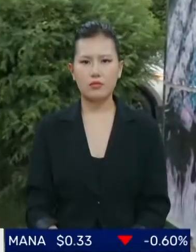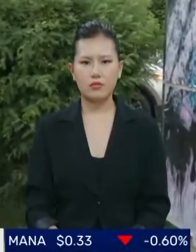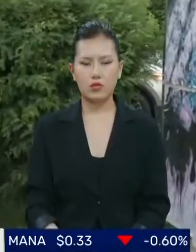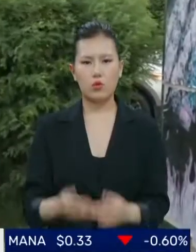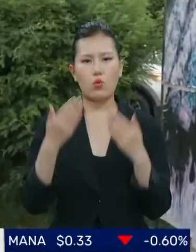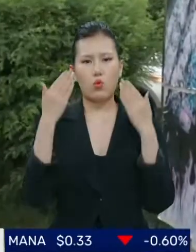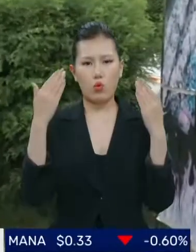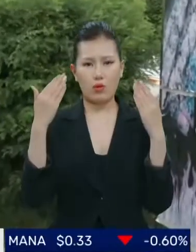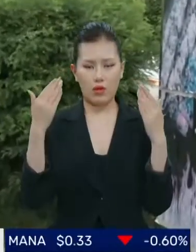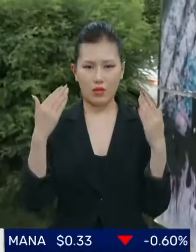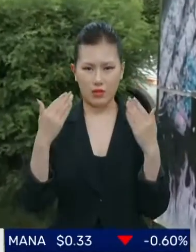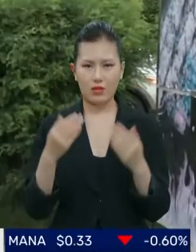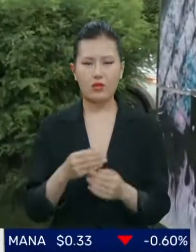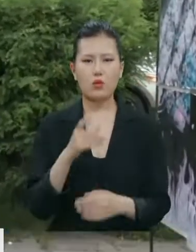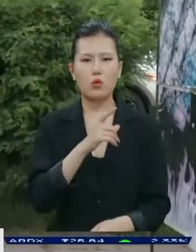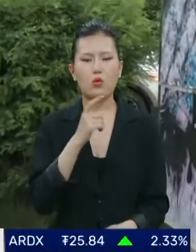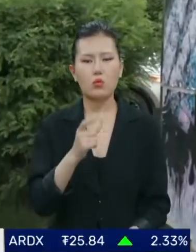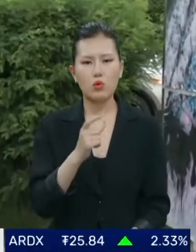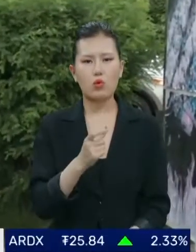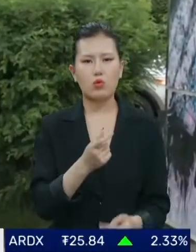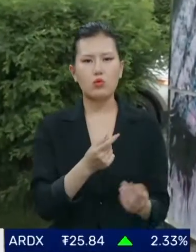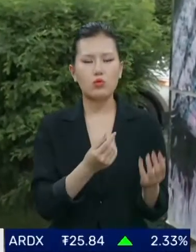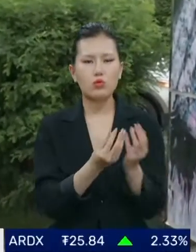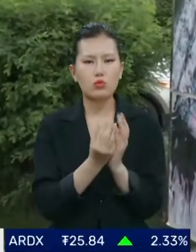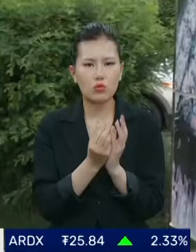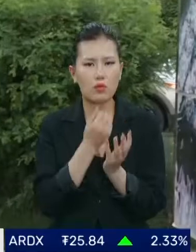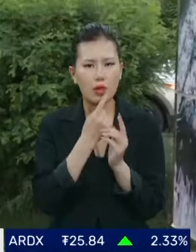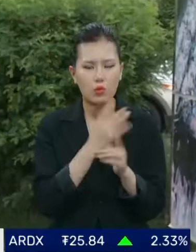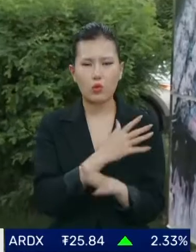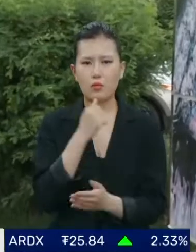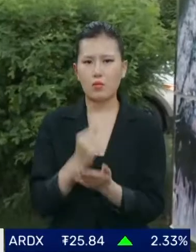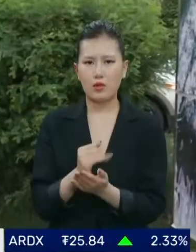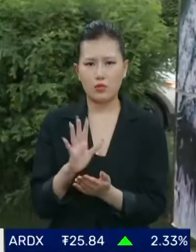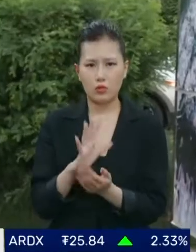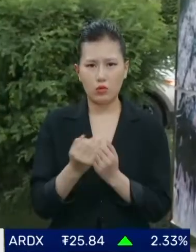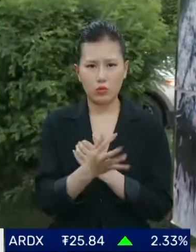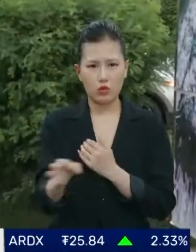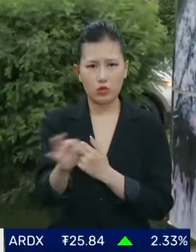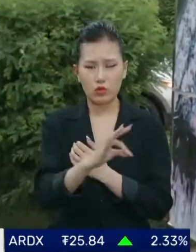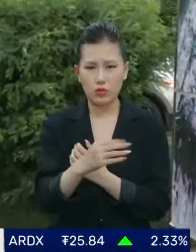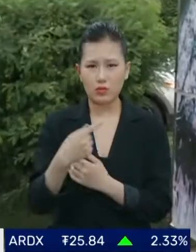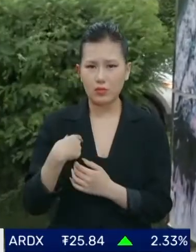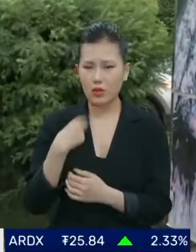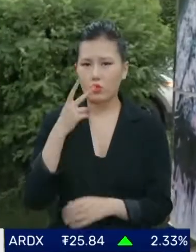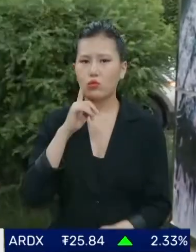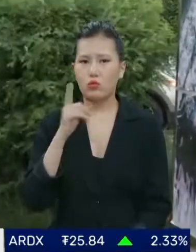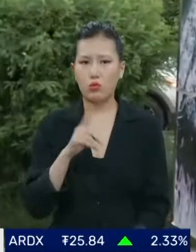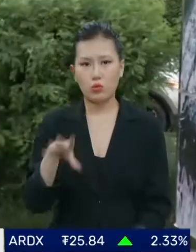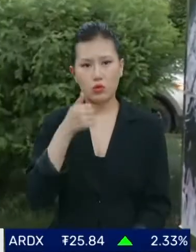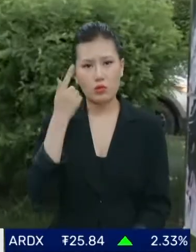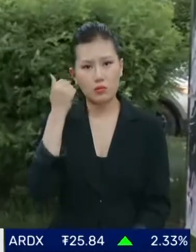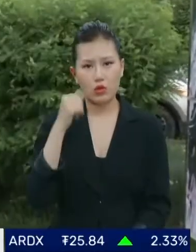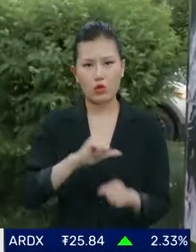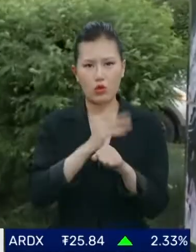авчраад батлаад байгаа юм шүү. Миний хувьд эсрэг байна. Ямар ч хууль, ямар ч одоо анзаарч байгаа үстэй ковидын дараа ч гэсэн нийгмийн